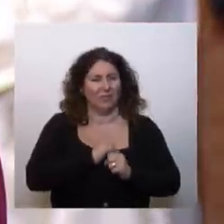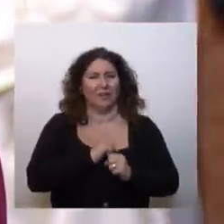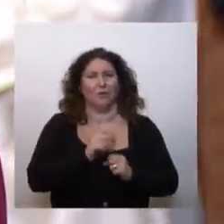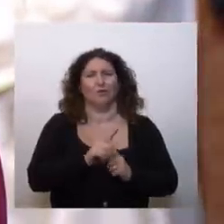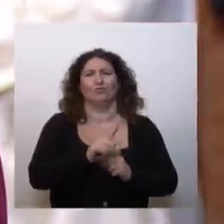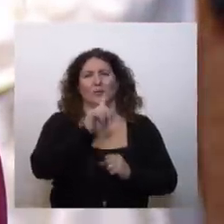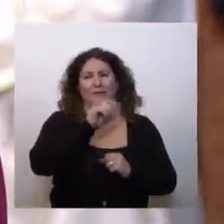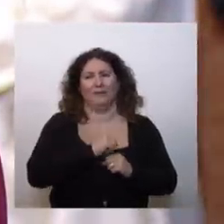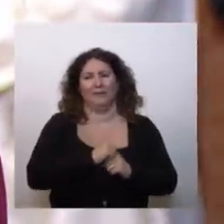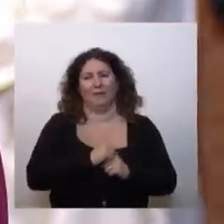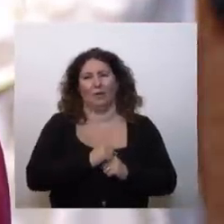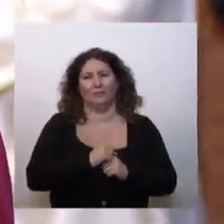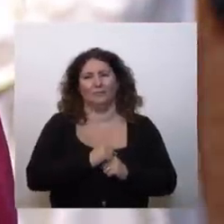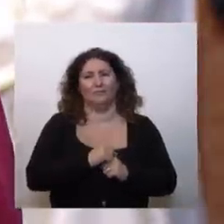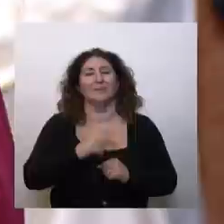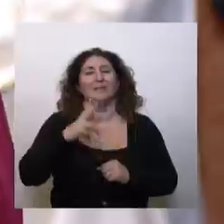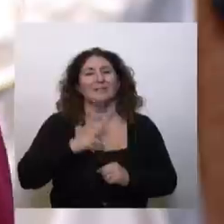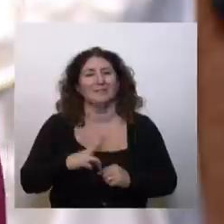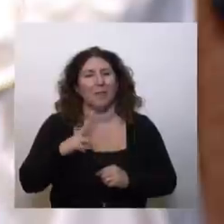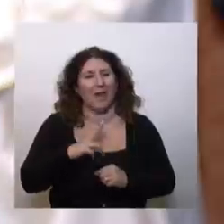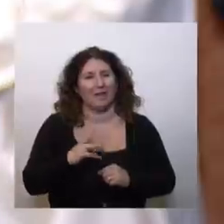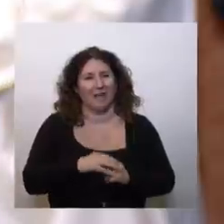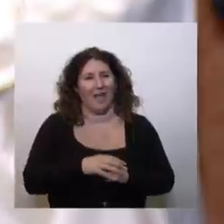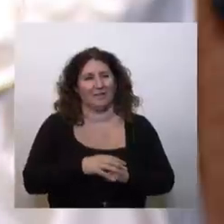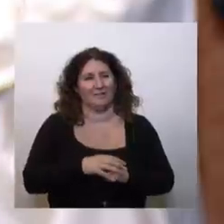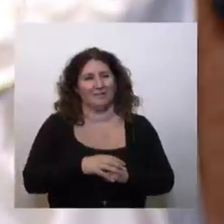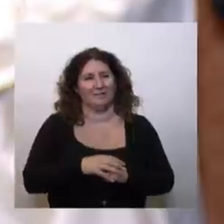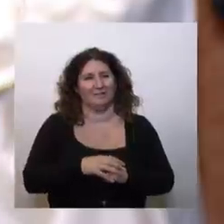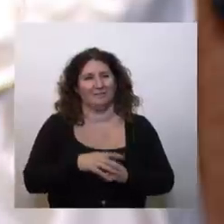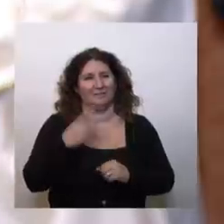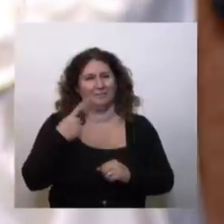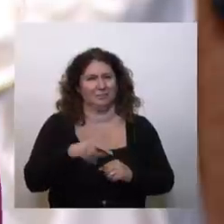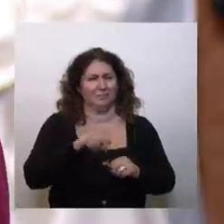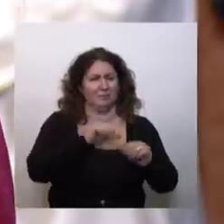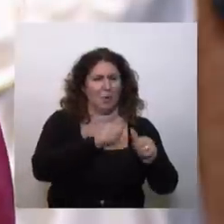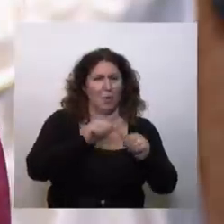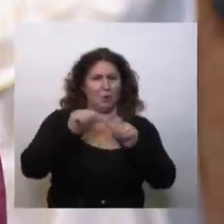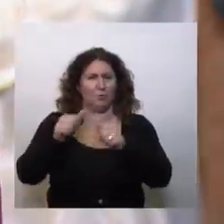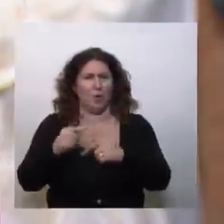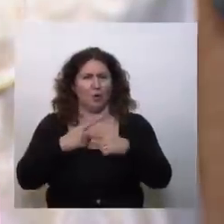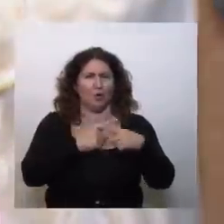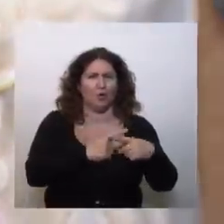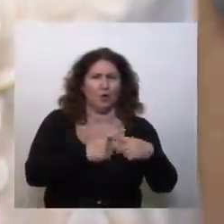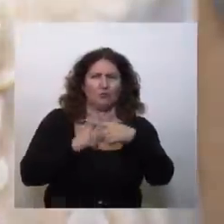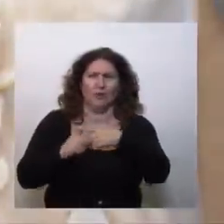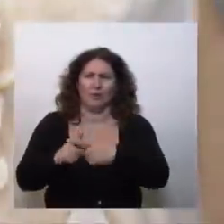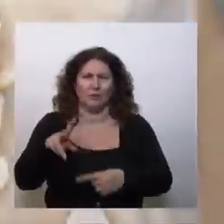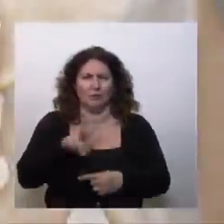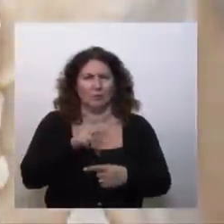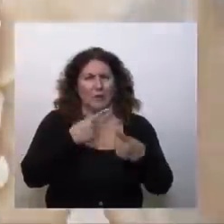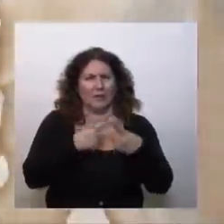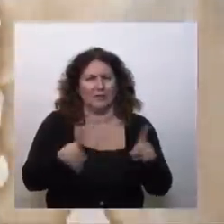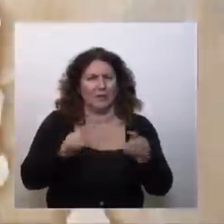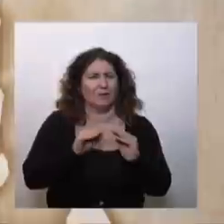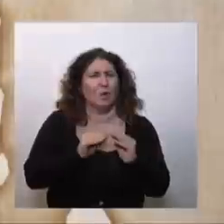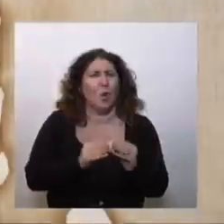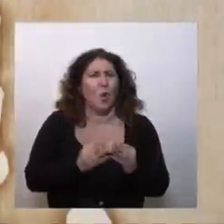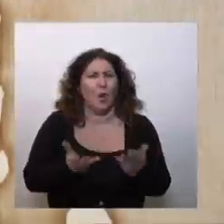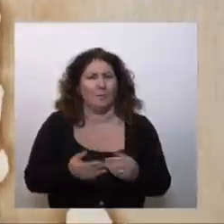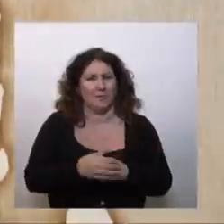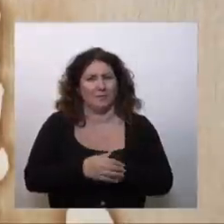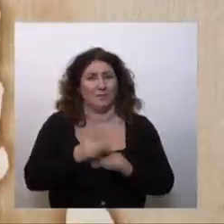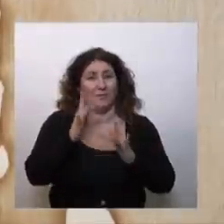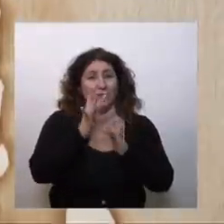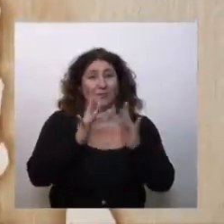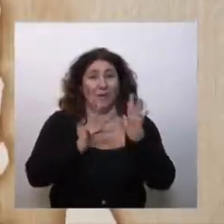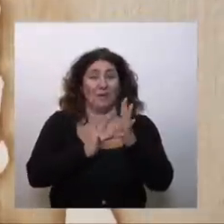speranza. Come si uniscono questi due modi di portare la croce? È Gesù stesso che li fa diventare una